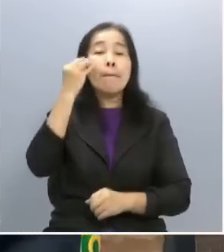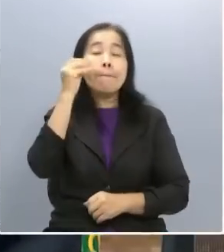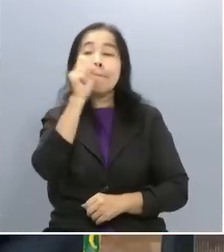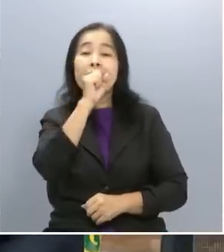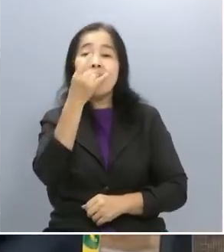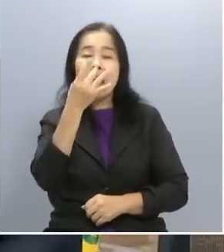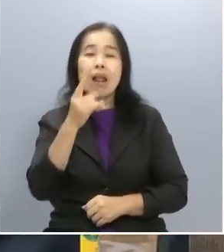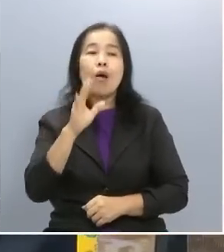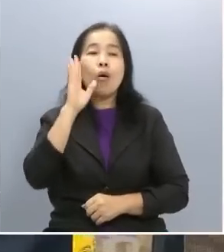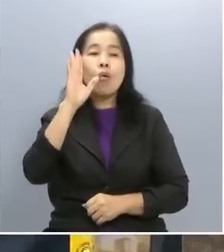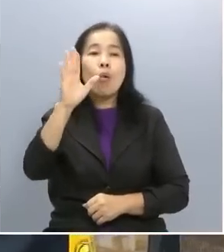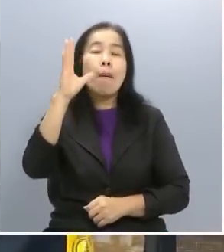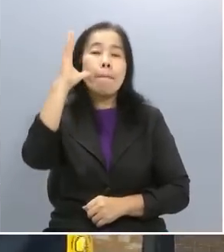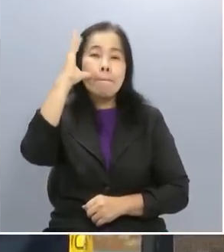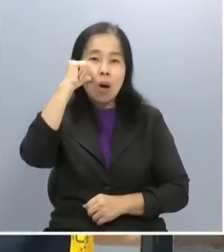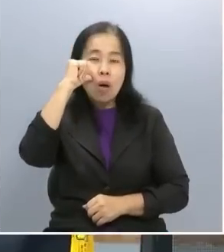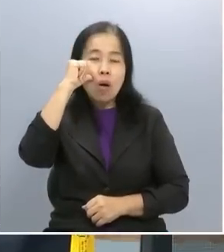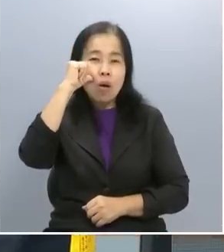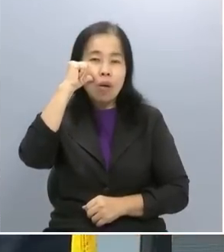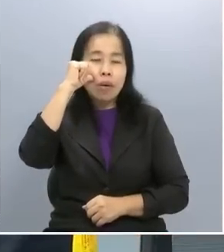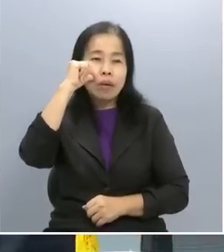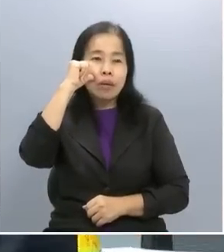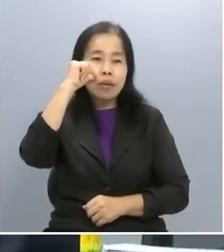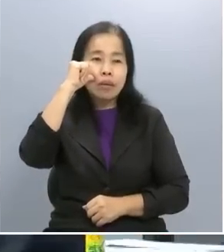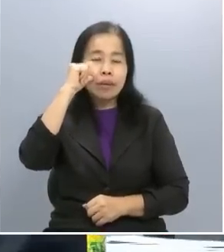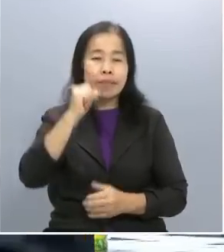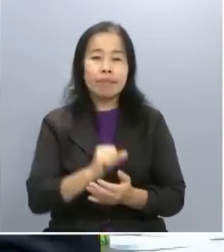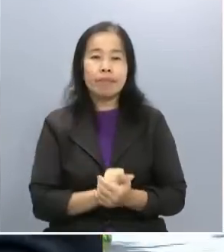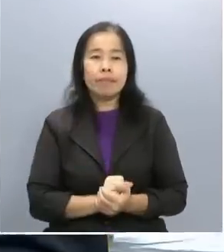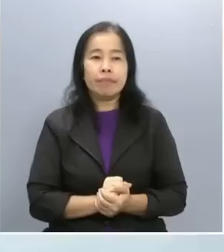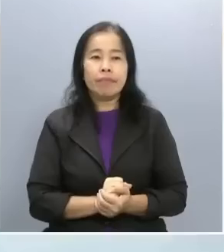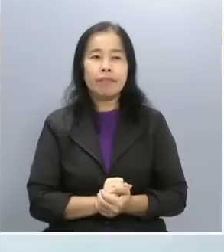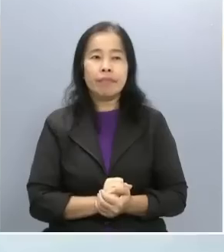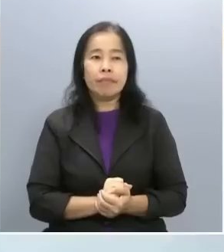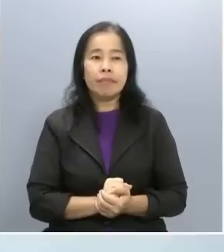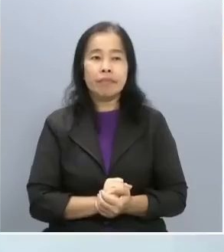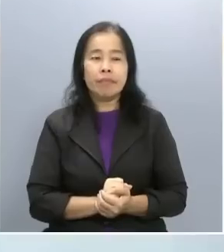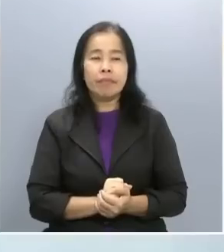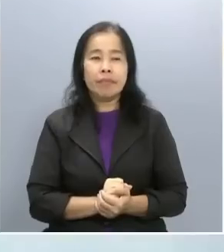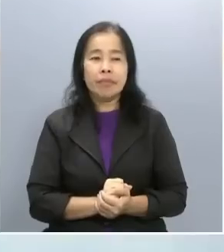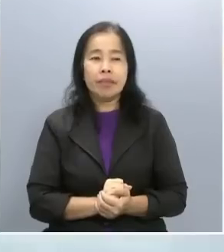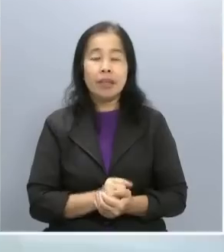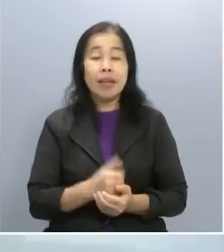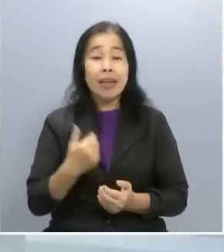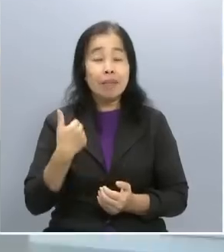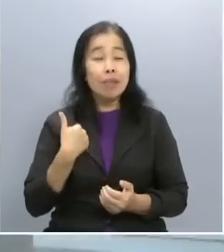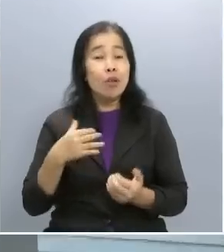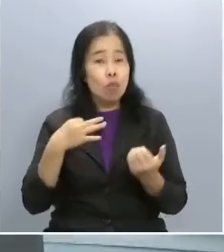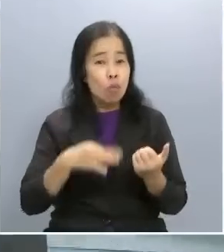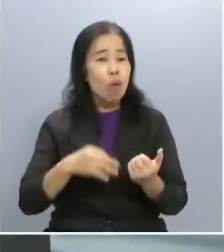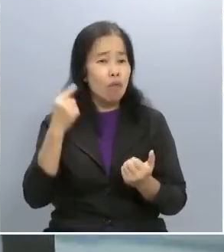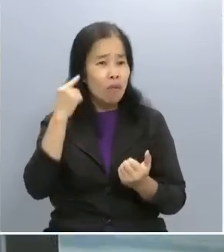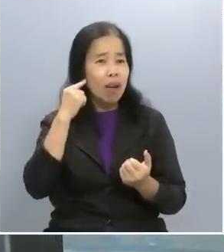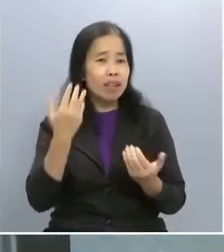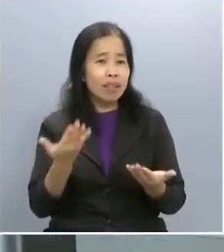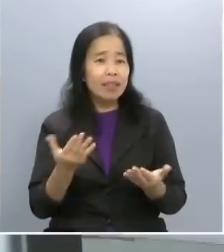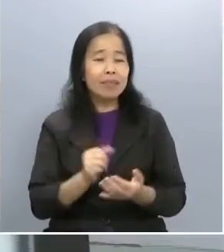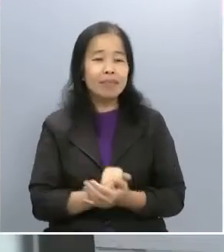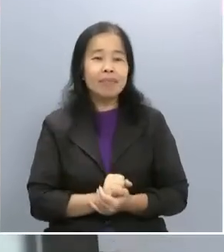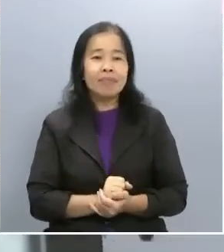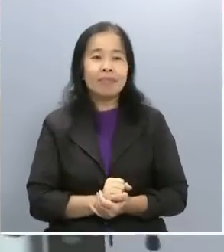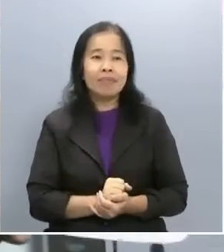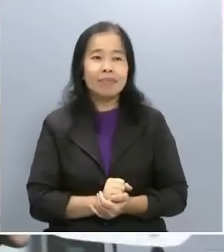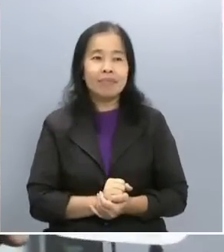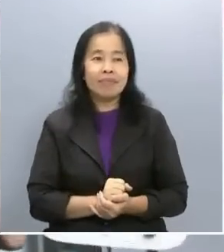ของคุณโป้โยคีเพย์บอย คืนนี้ขอหอม นี่เอามาปุ๊บคว้ากีตาร์ให้ร้องอะไรไหนฟังสิ ไม่มีใครร้องผมหยุดแล้วนะเนี่ย อย่าหยุ